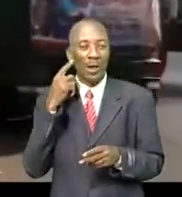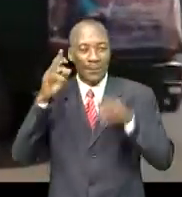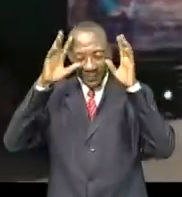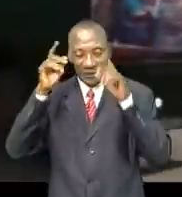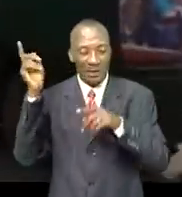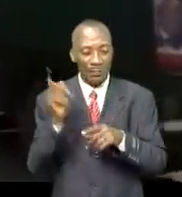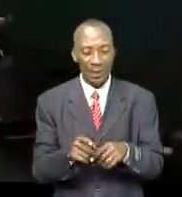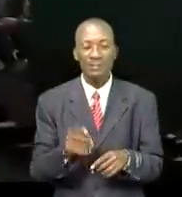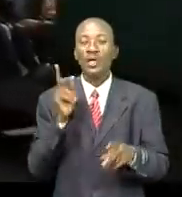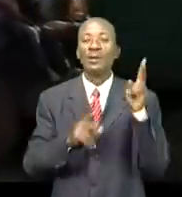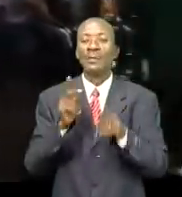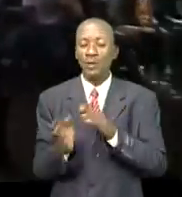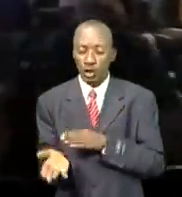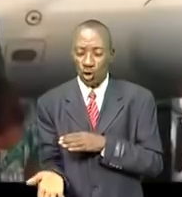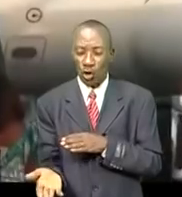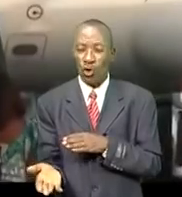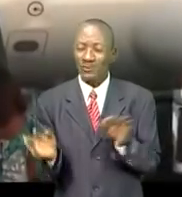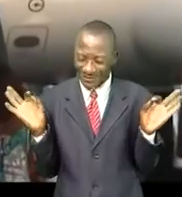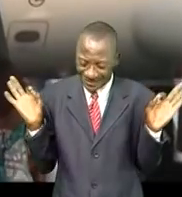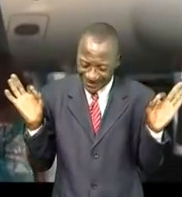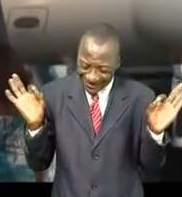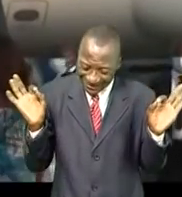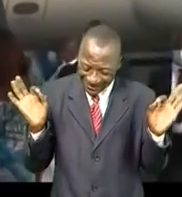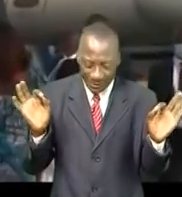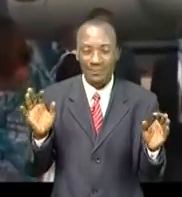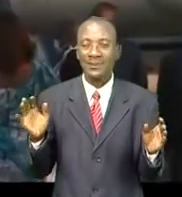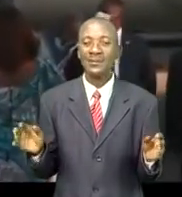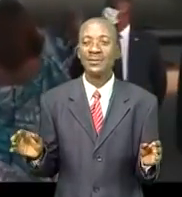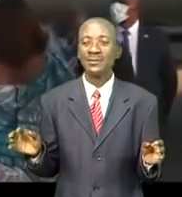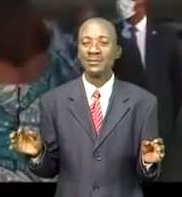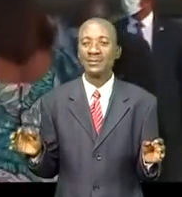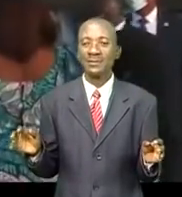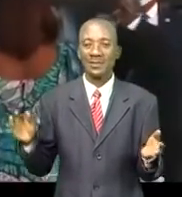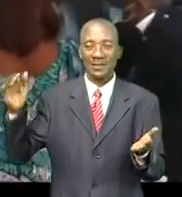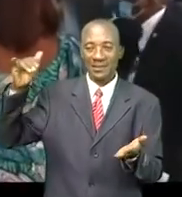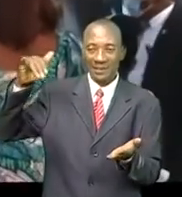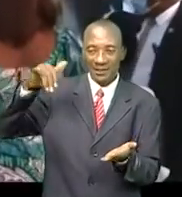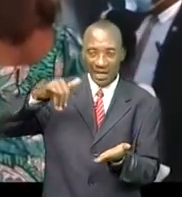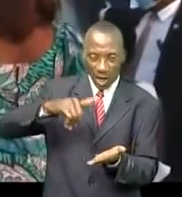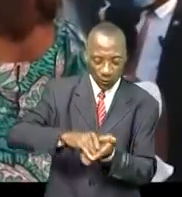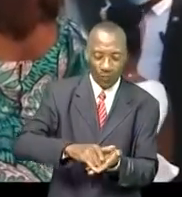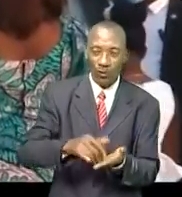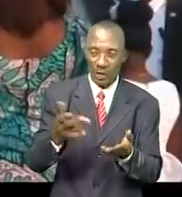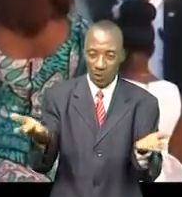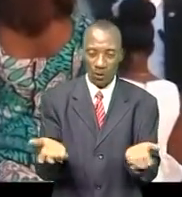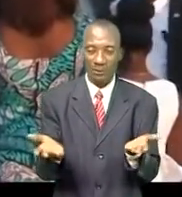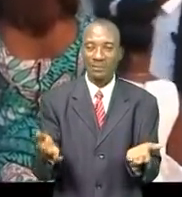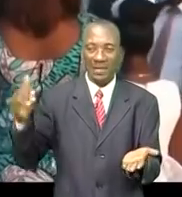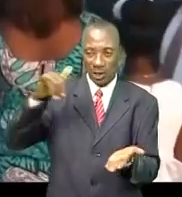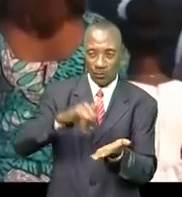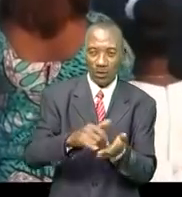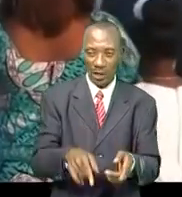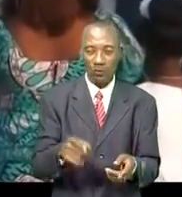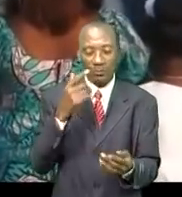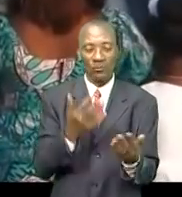Le chef de l'État revenait de Kampala, capitale ougandaise, où il a participé à la cérémonie d'investiture du président